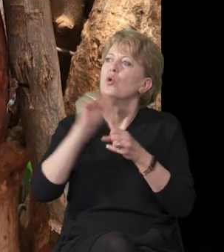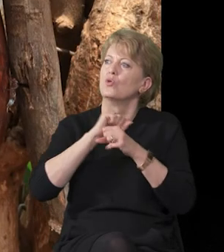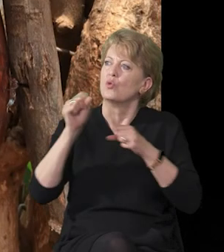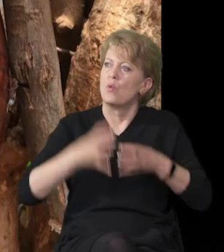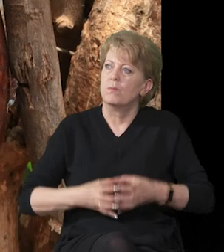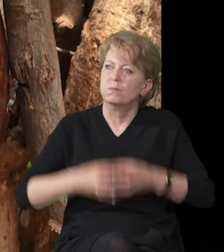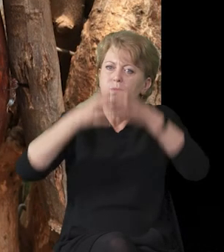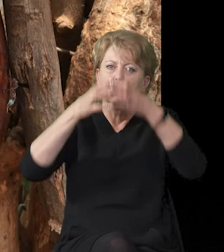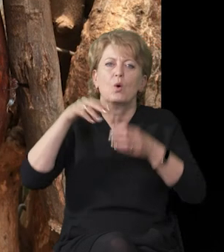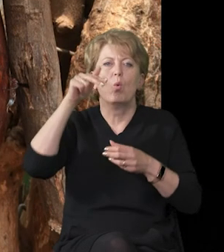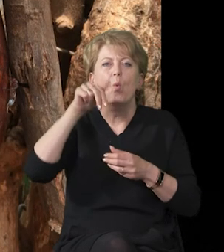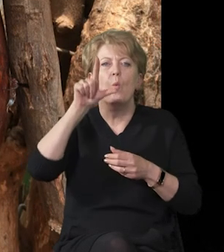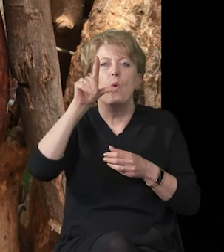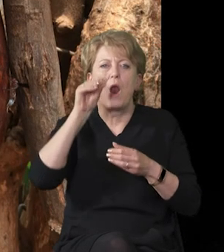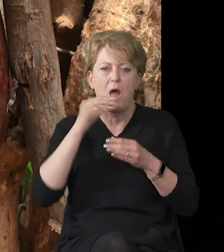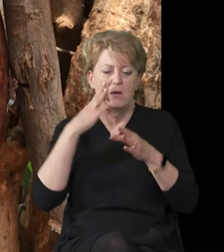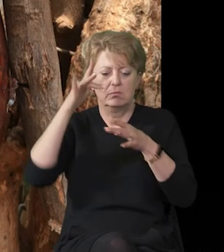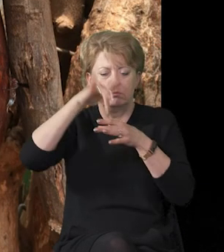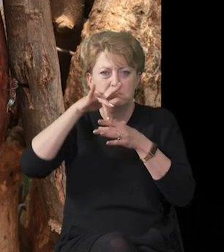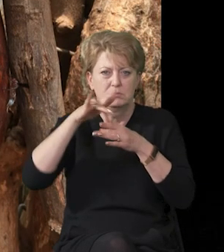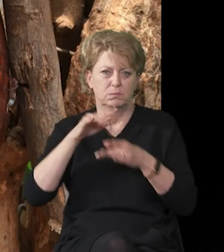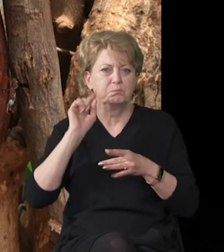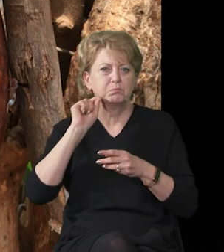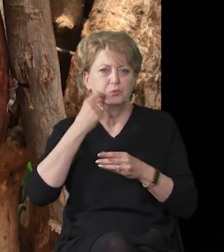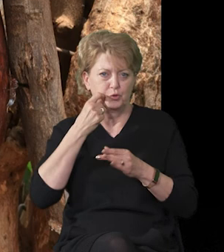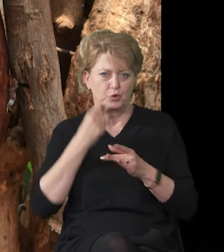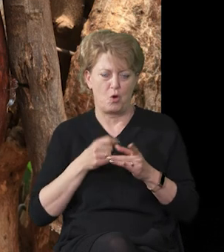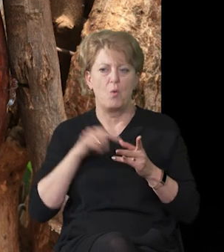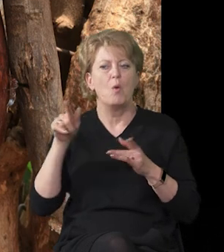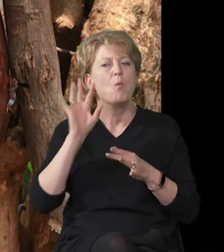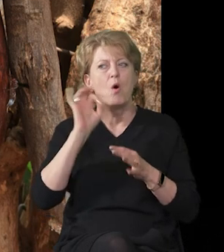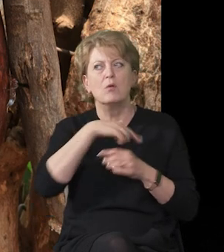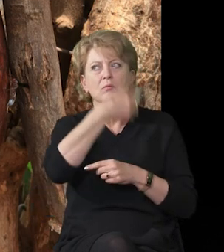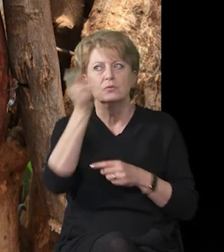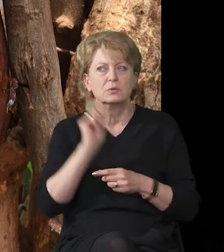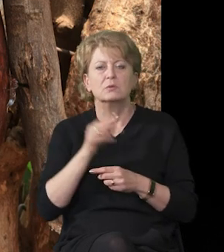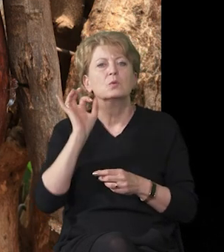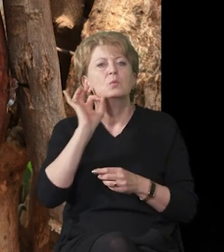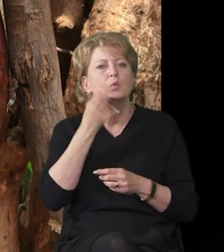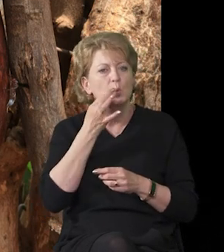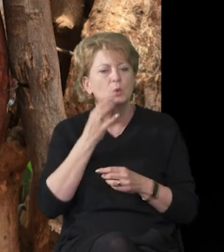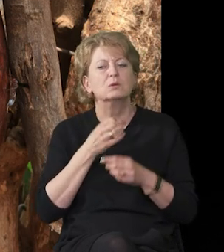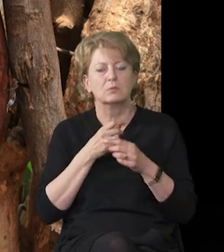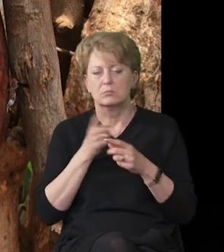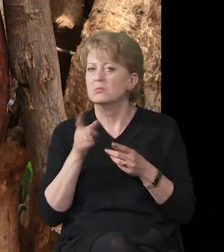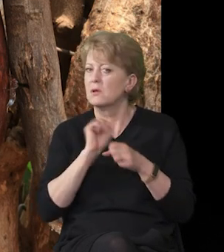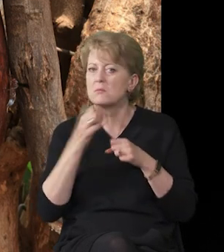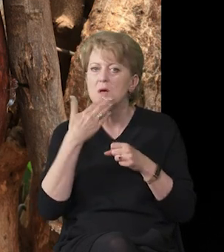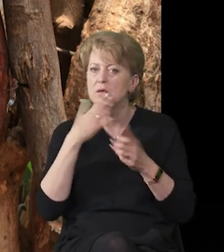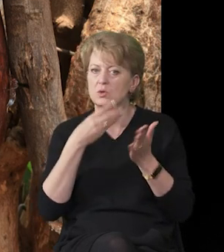się pszczoły, ponieważ miód jest bardzo takim cennym i rzadkim towarem w tej